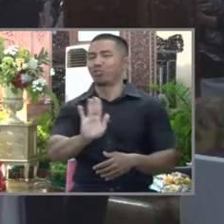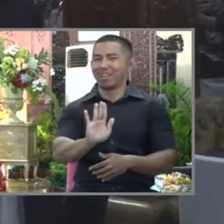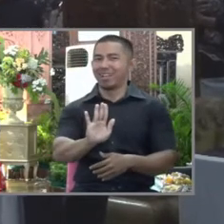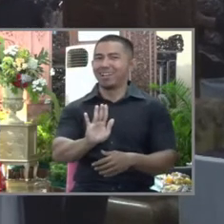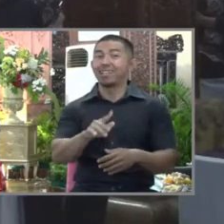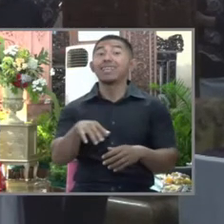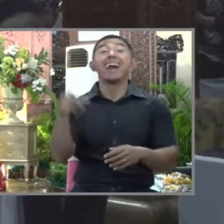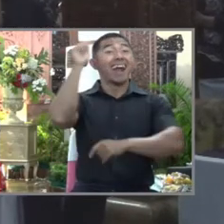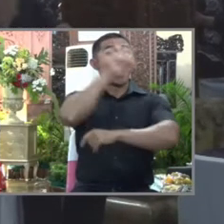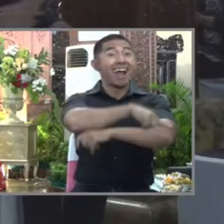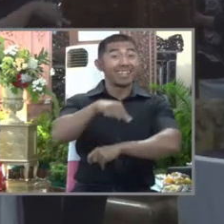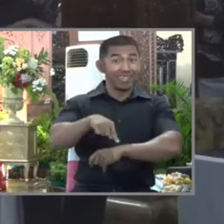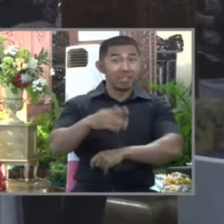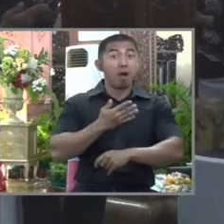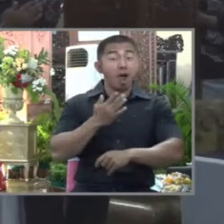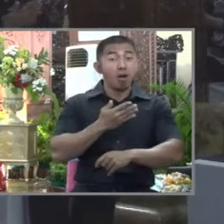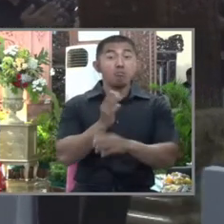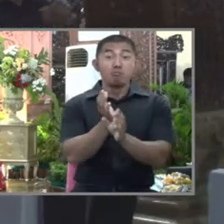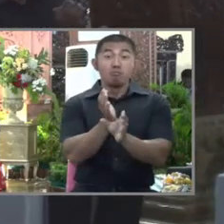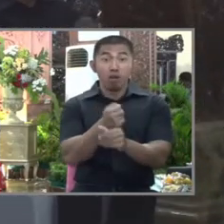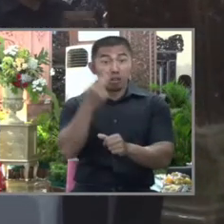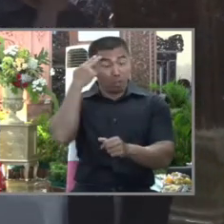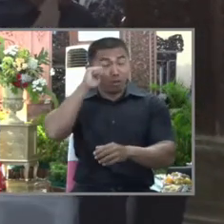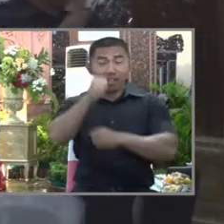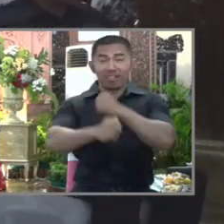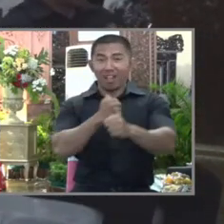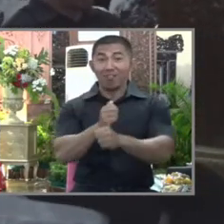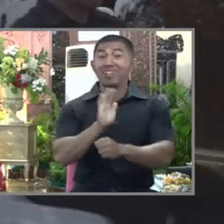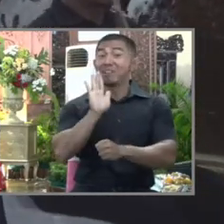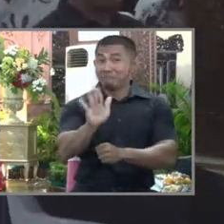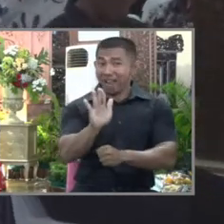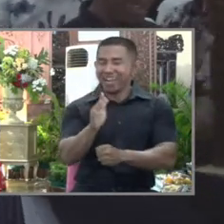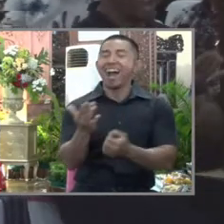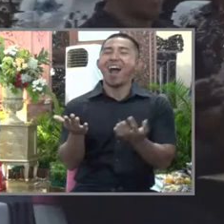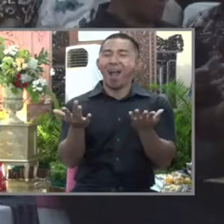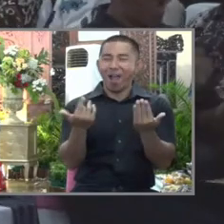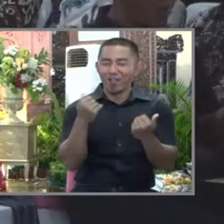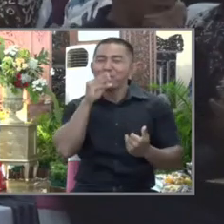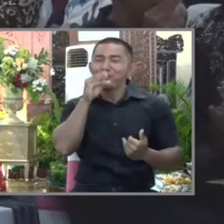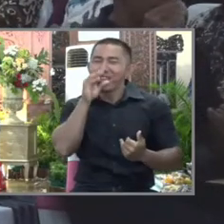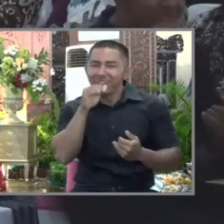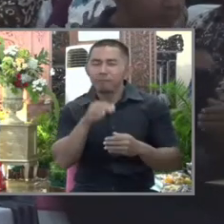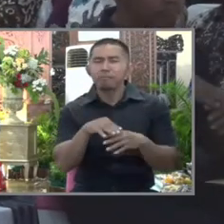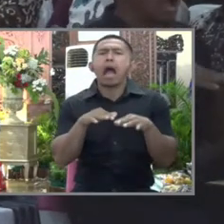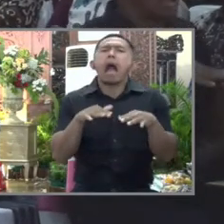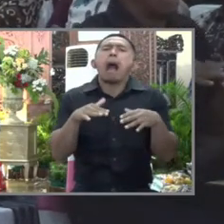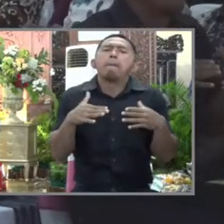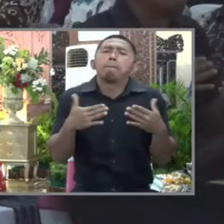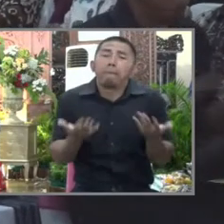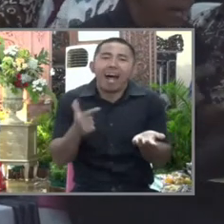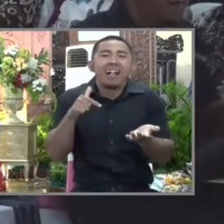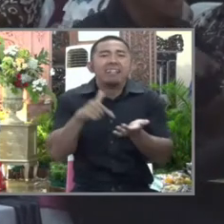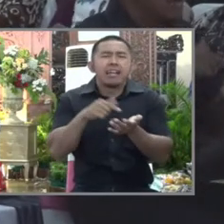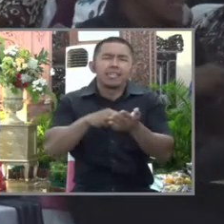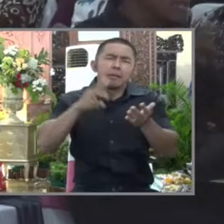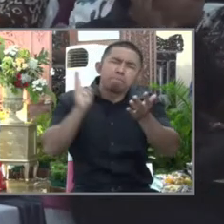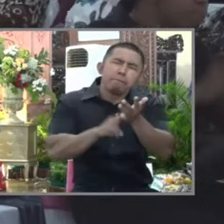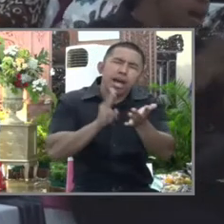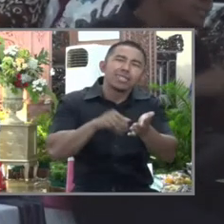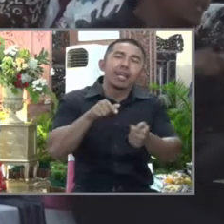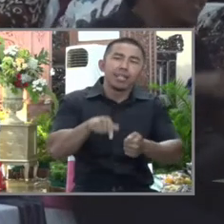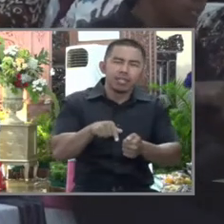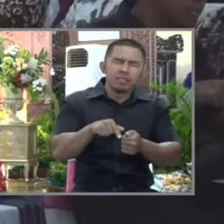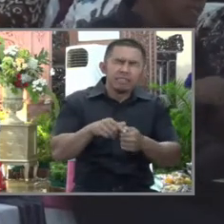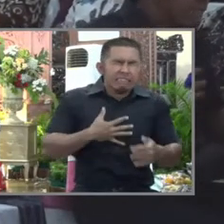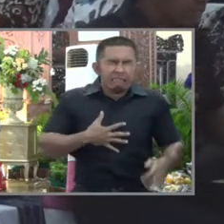Yang hari ini mau kita buat untuk tahun depan, mari kita bicarakan. Apalagi yang problemnya itu